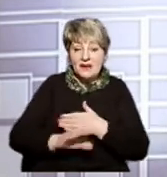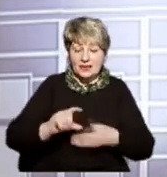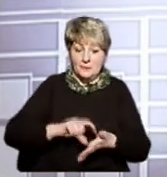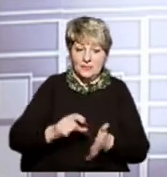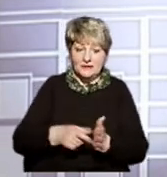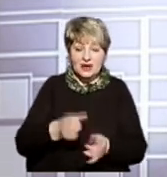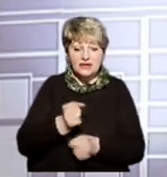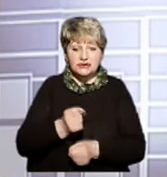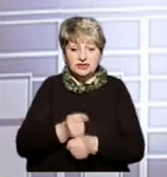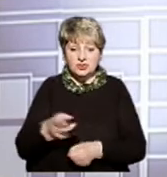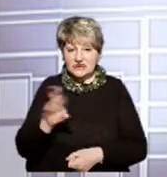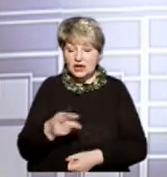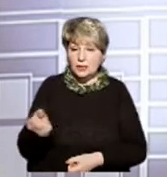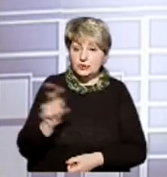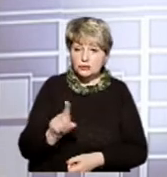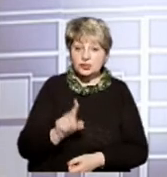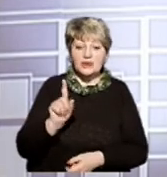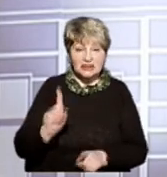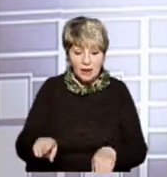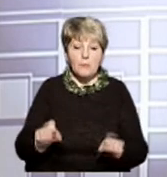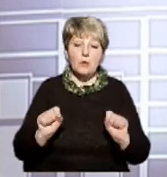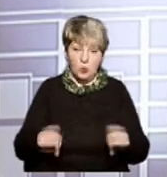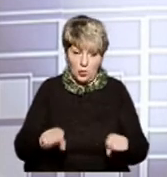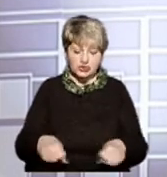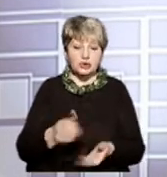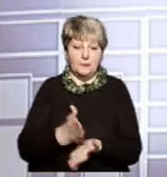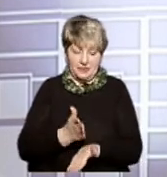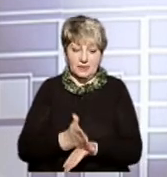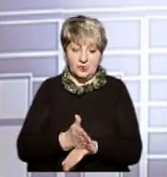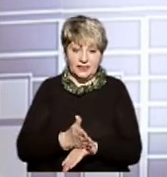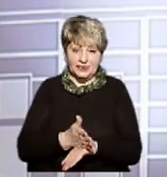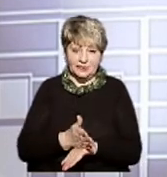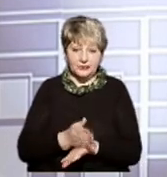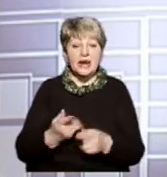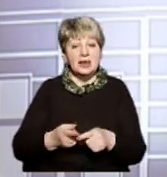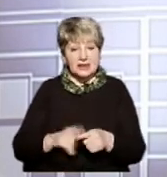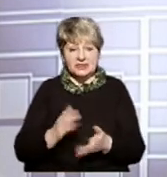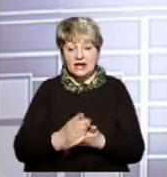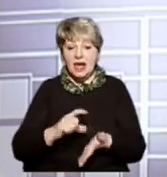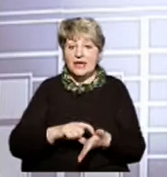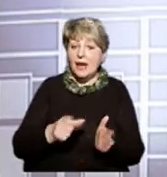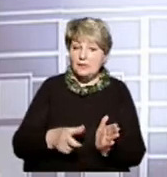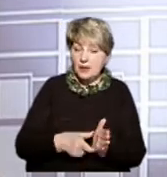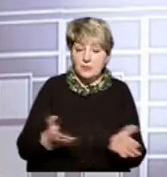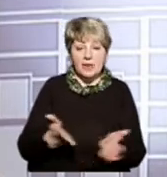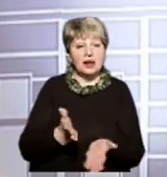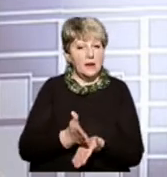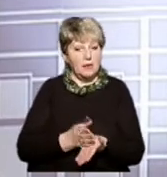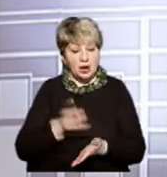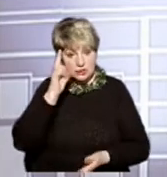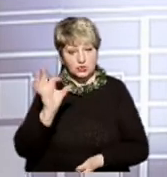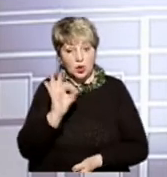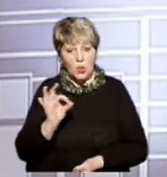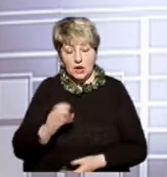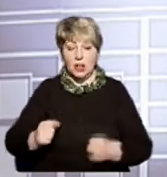приміщення зроблено для того, щоб там можна перебувати. Тобто це є кімнати, які мають туалети,